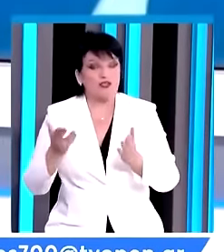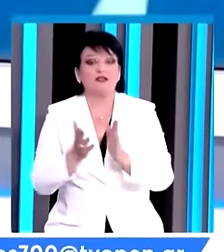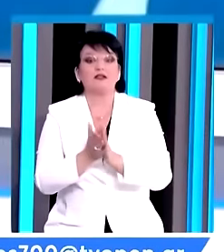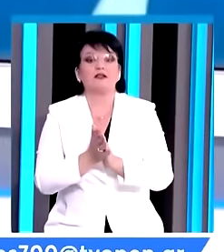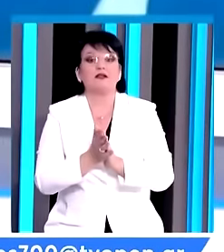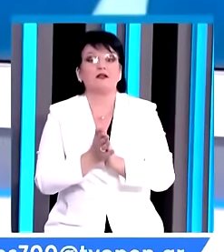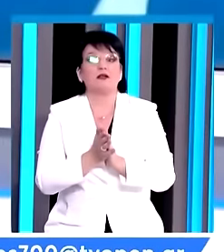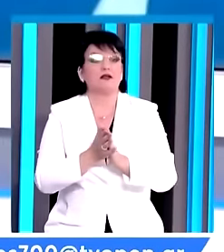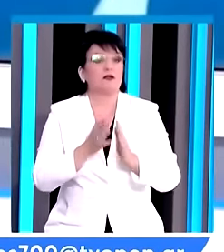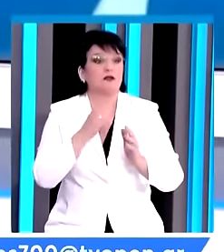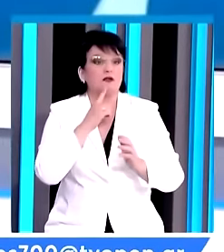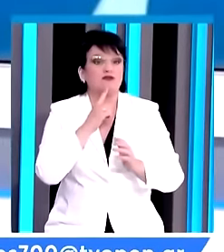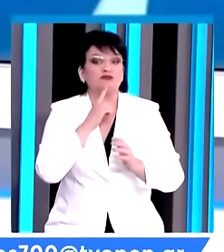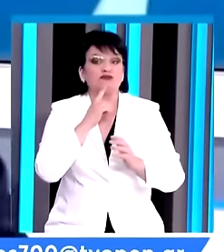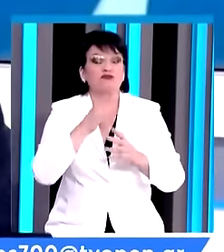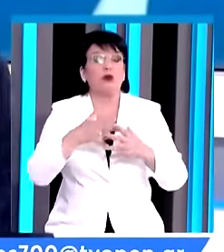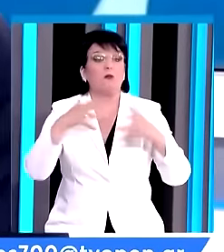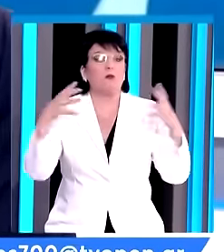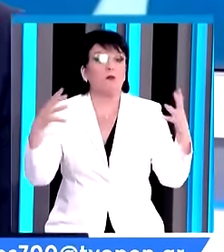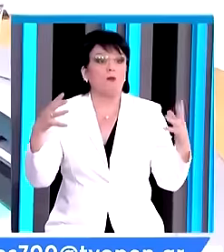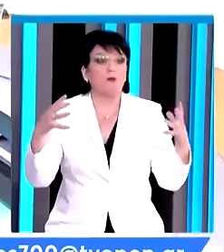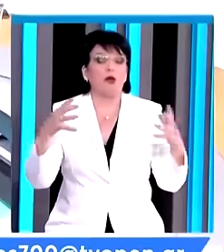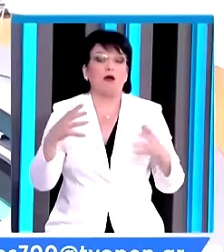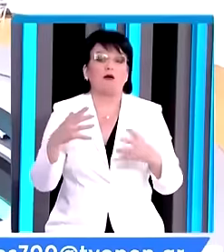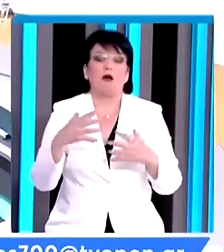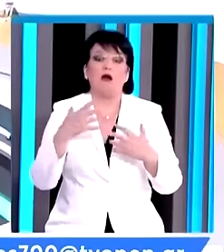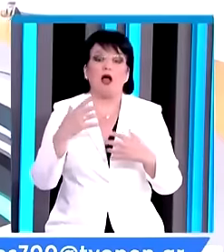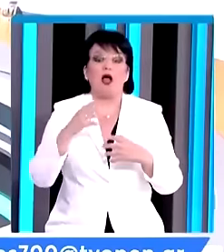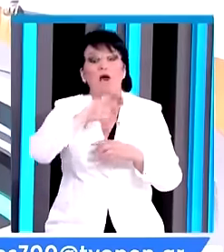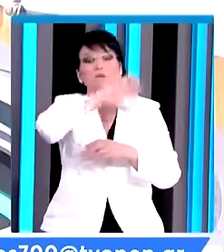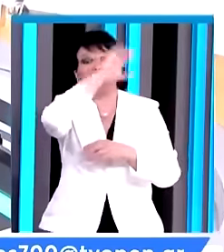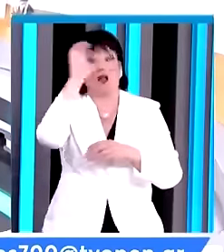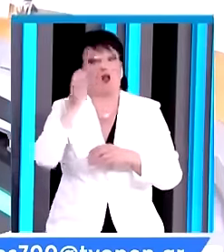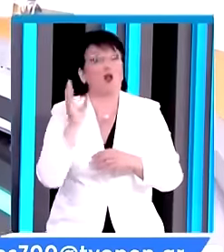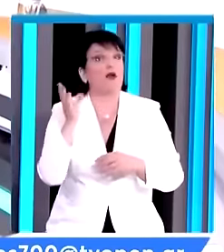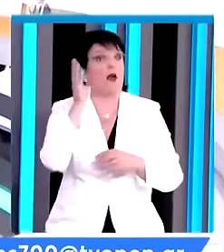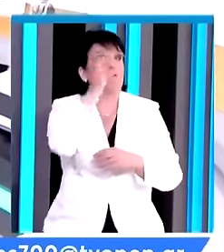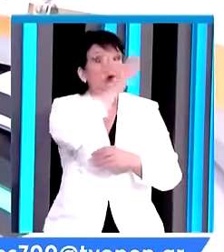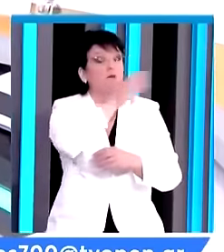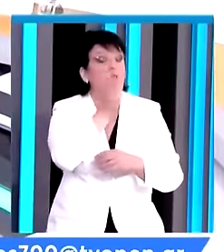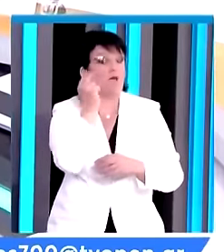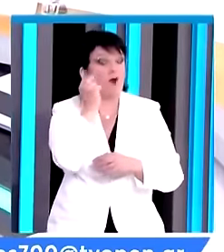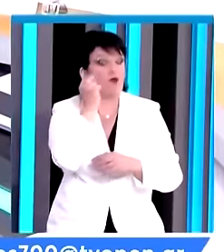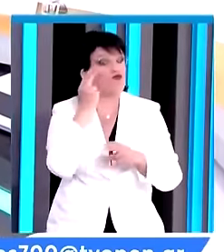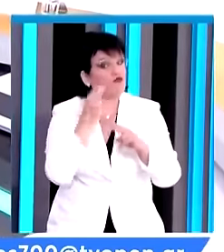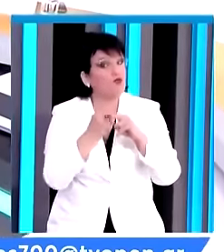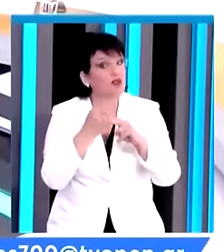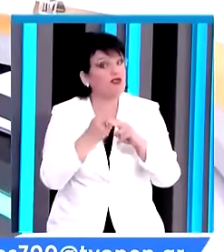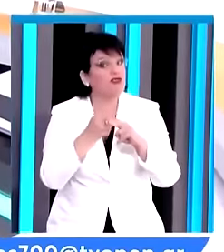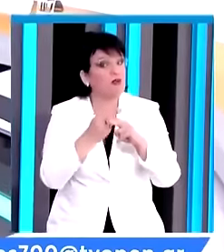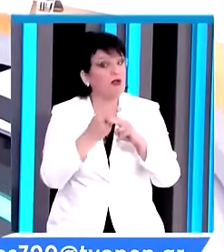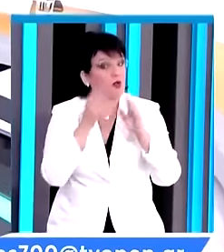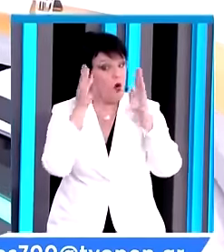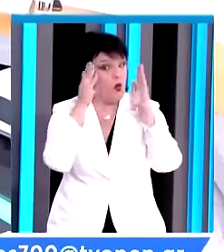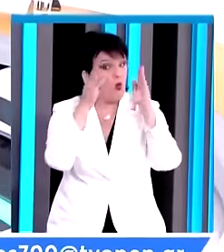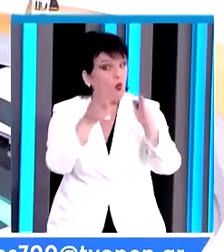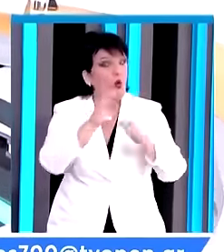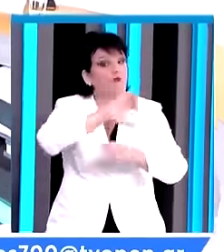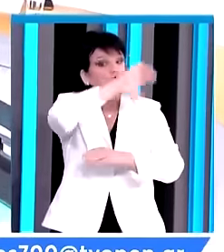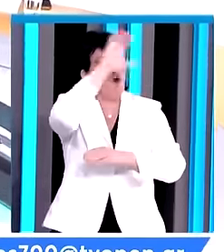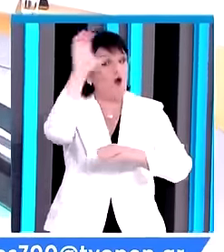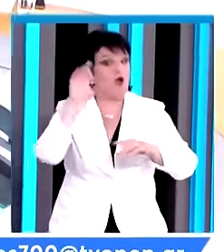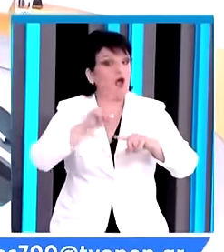μεγάλη περιοδία στη Δυτική Μακεδονία. Πολύ μεγάλη στη Μακεδονία. Πραγματικά έμφαση στη Μακεδονία βλέπω και στη Βόρεια Ελλάδα.